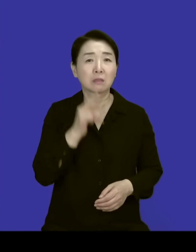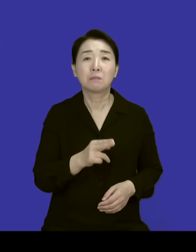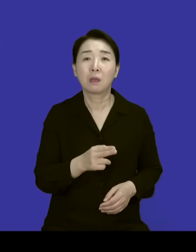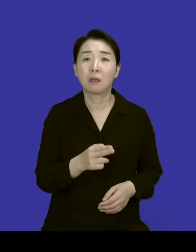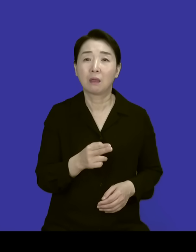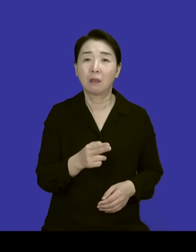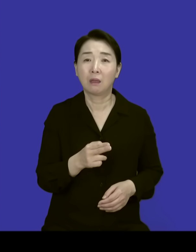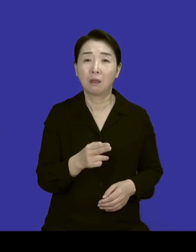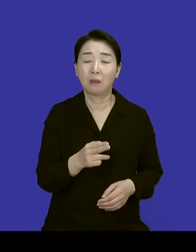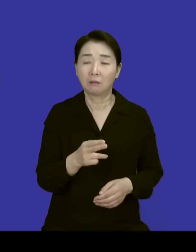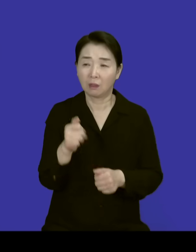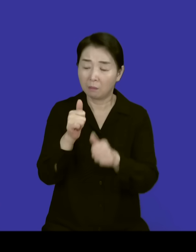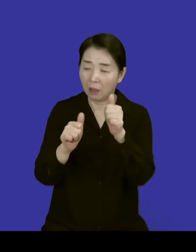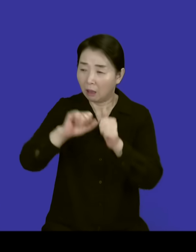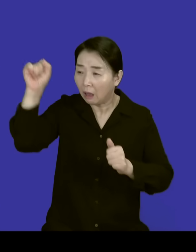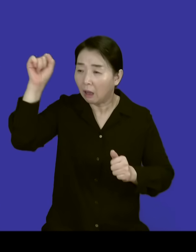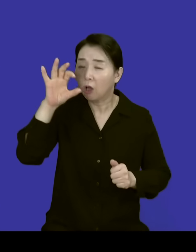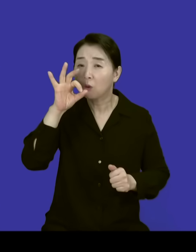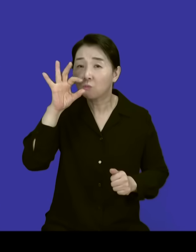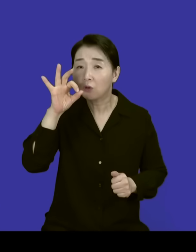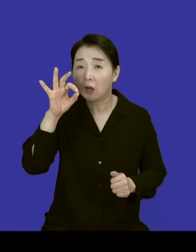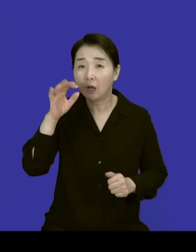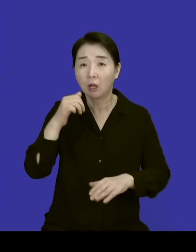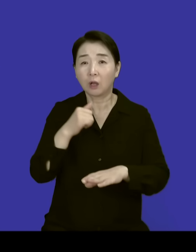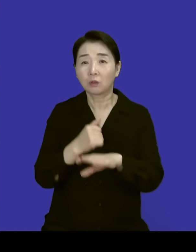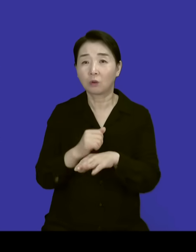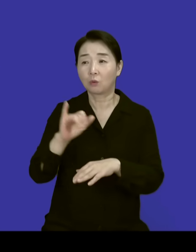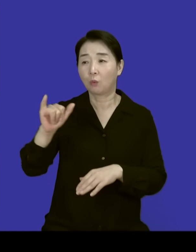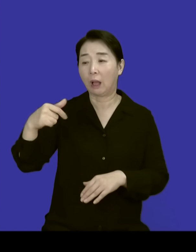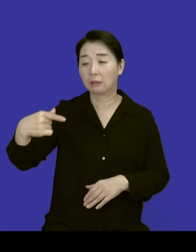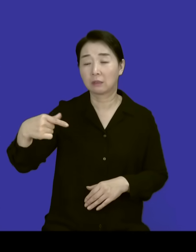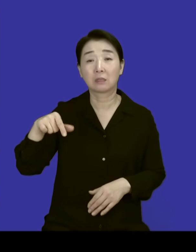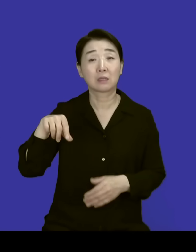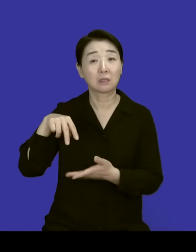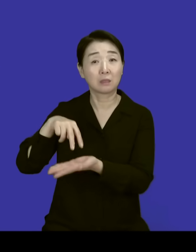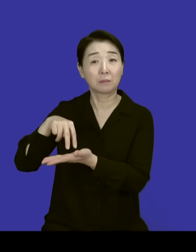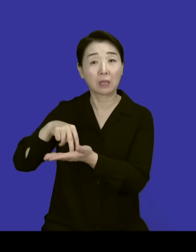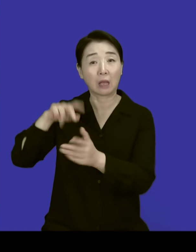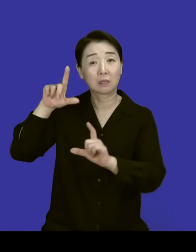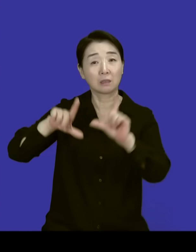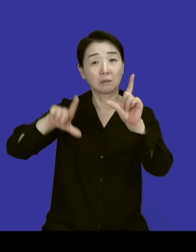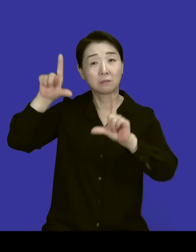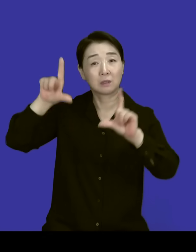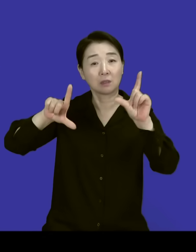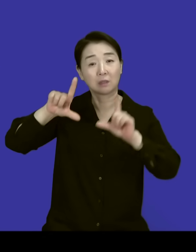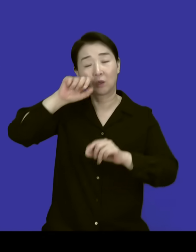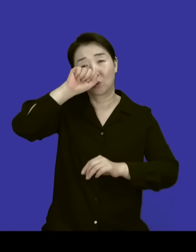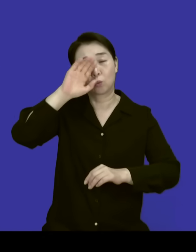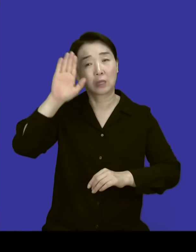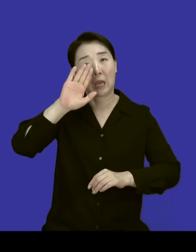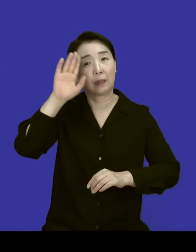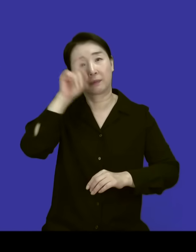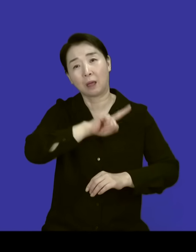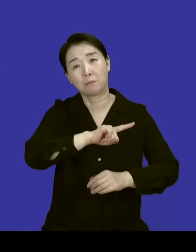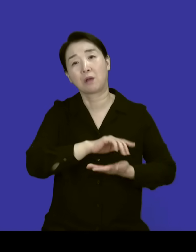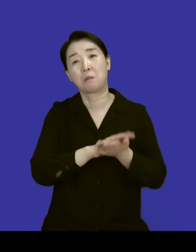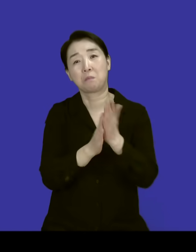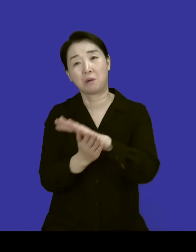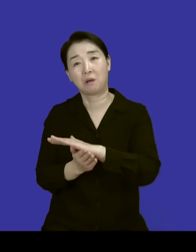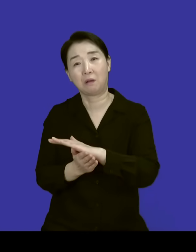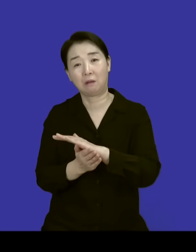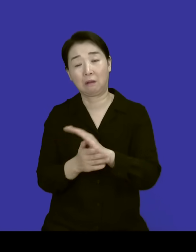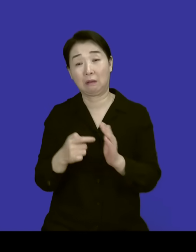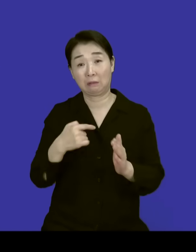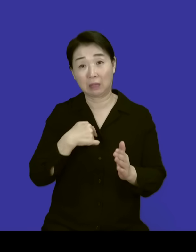너무 센 거야 그냥. 예. 그러다 보니까 오히려 YG가 그렇게 되면 이미지가 더 안 좋아질 것 같은 거야. 우리 때문에.